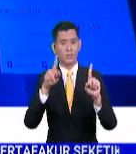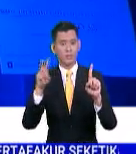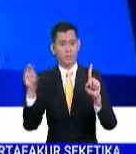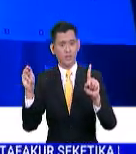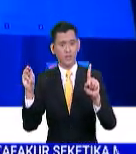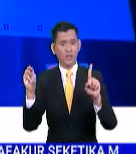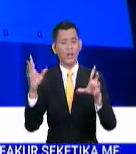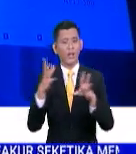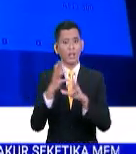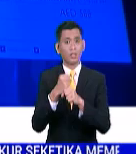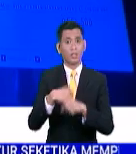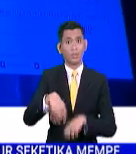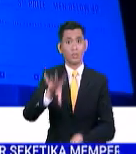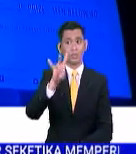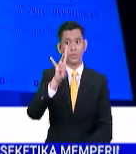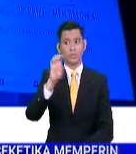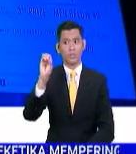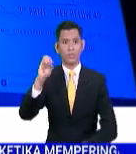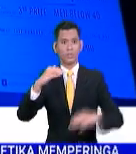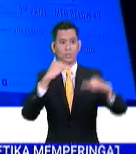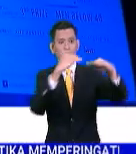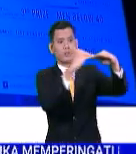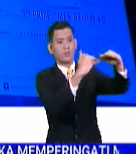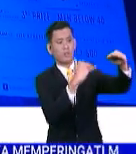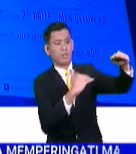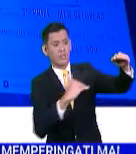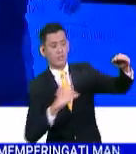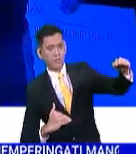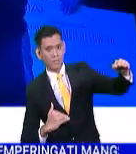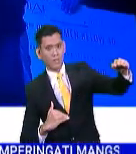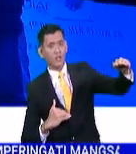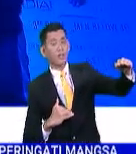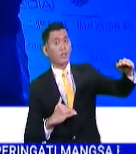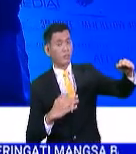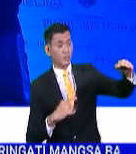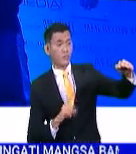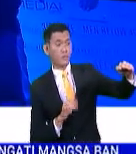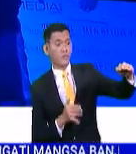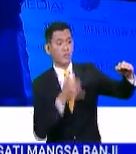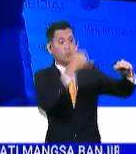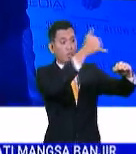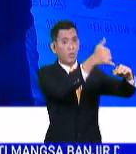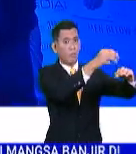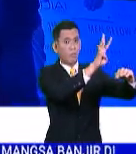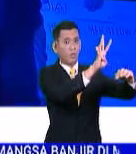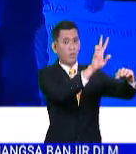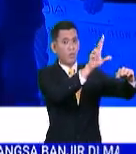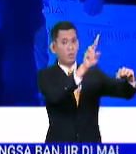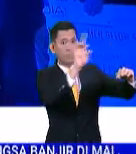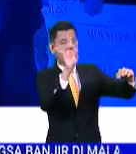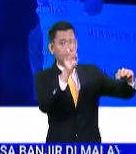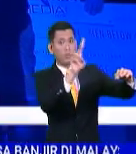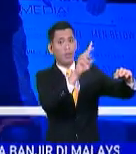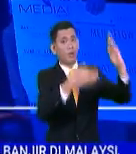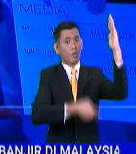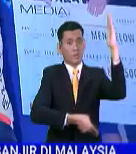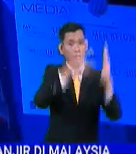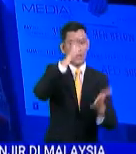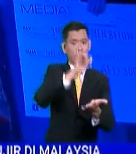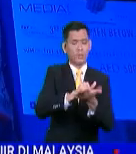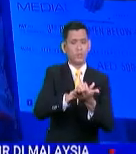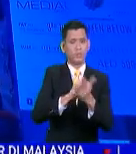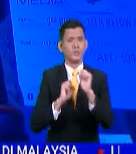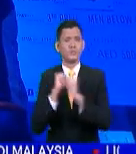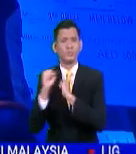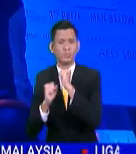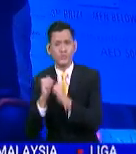lebih 700 anak tangga dari tingkat 7 ke tingkat 42 hotel berkenaan. Jelas pelari dari Selayang itu,